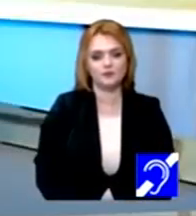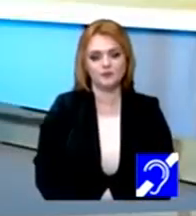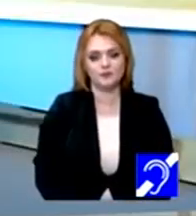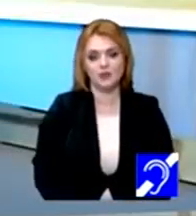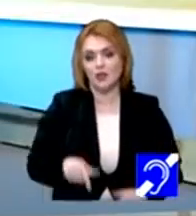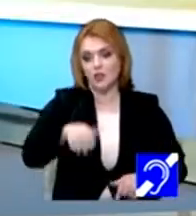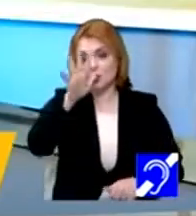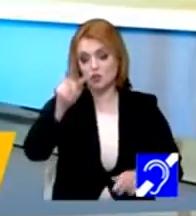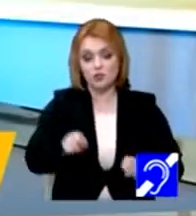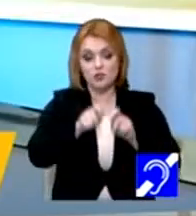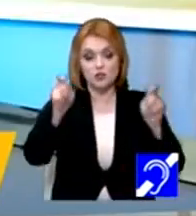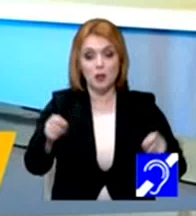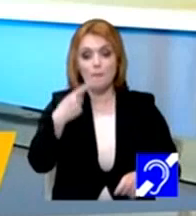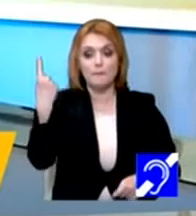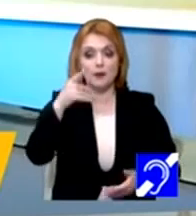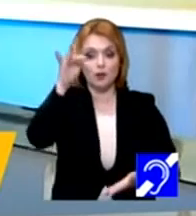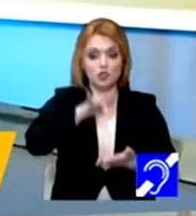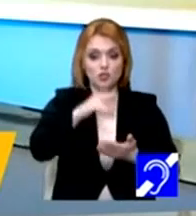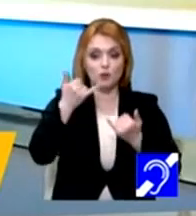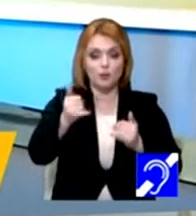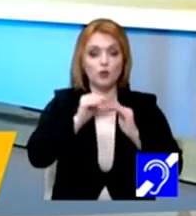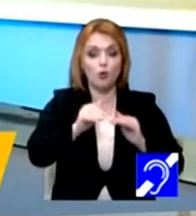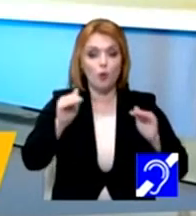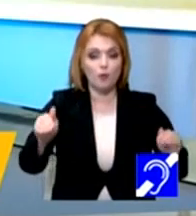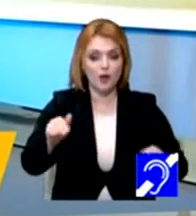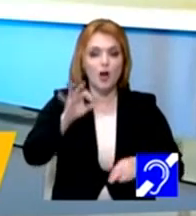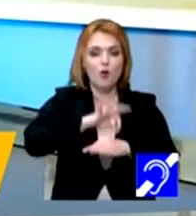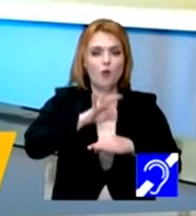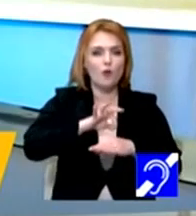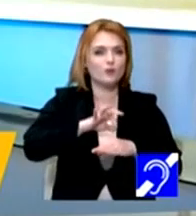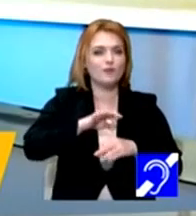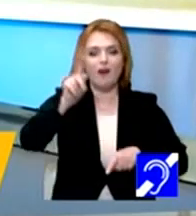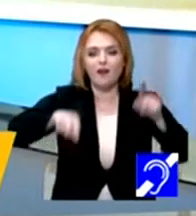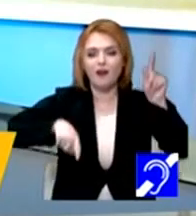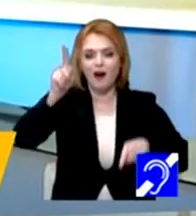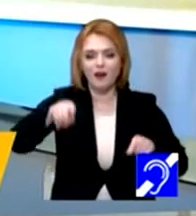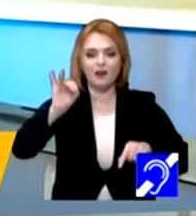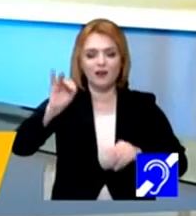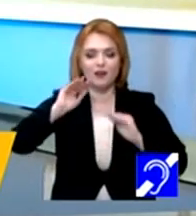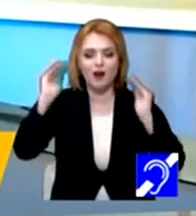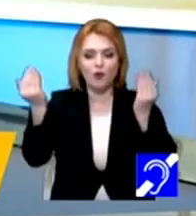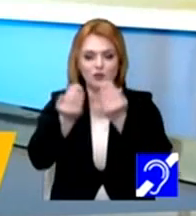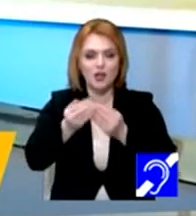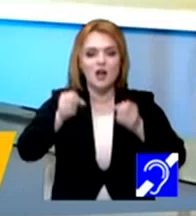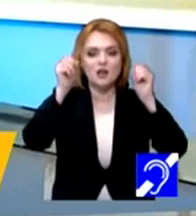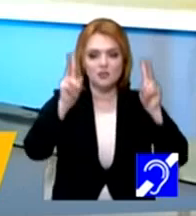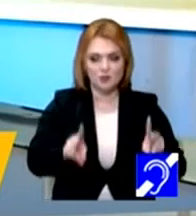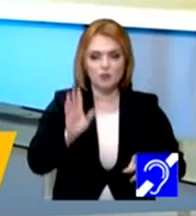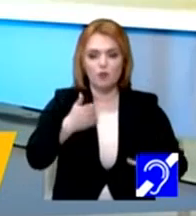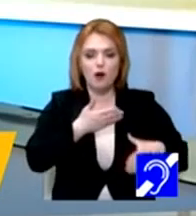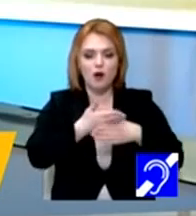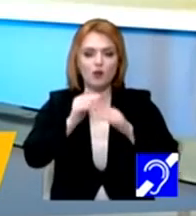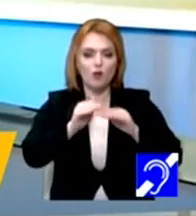În Chișinău s-a deschis primul centru pentru copiii cu boli genetice rare și autism. Specialiștii vor ajuta micuții